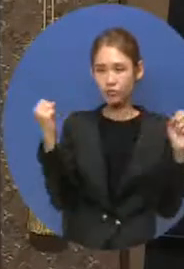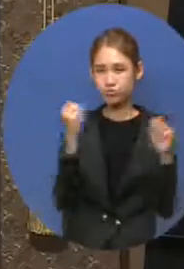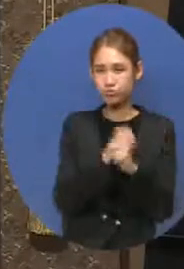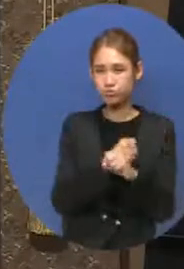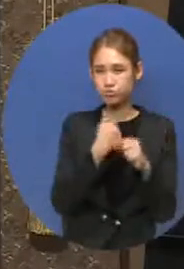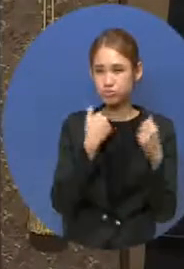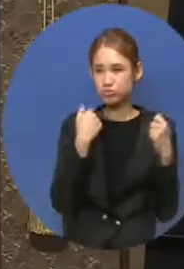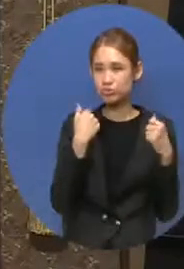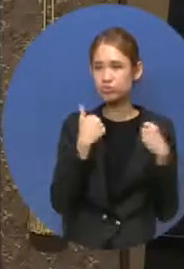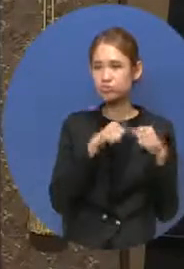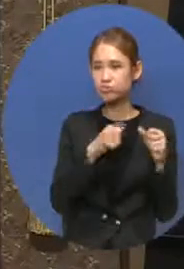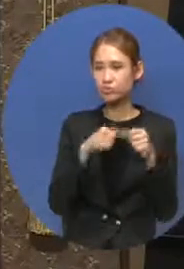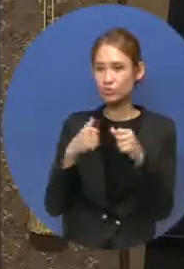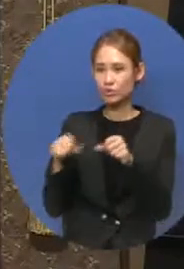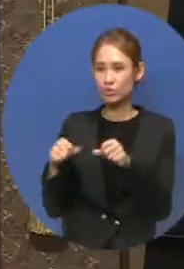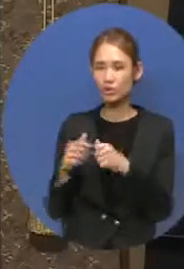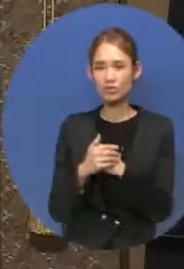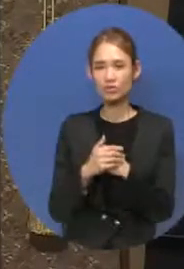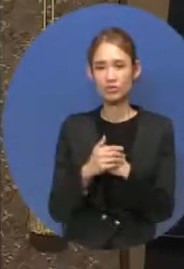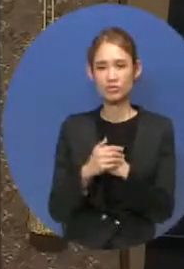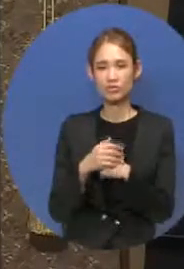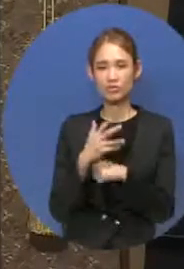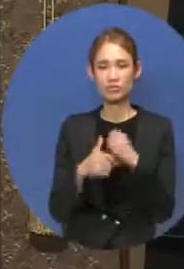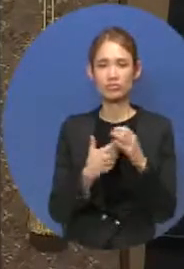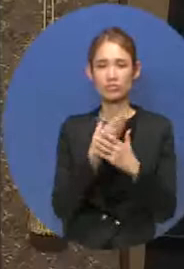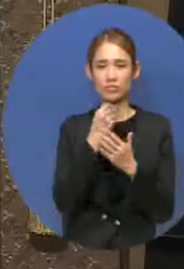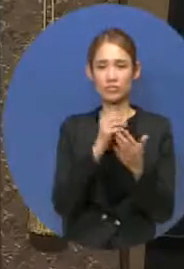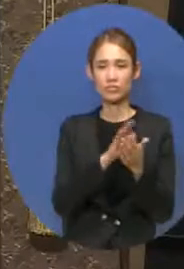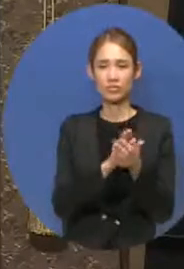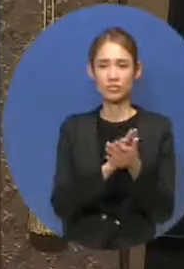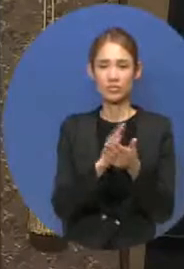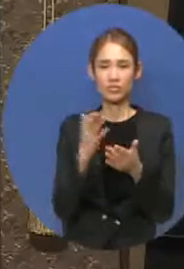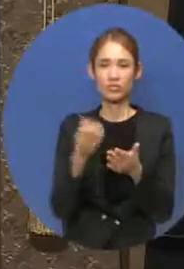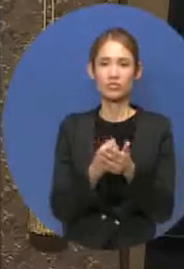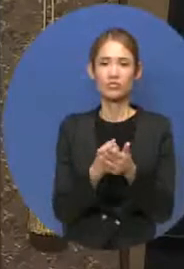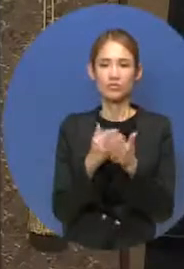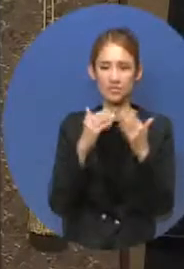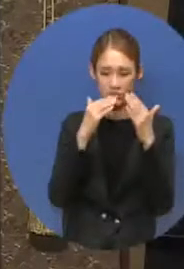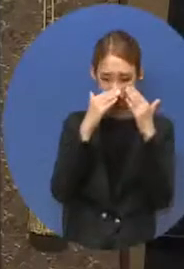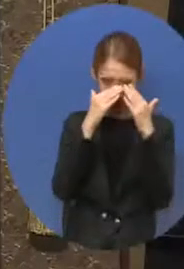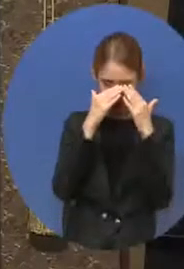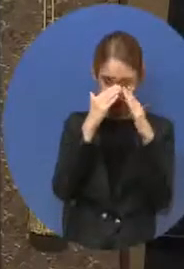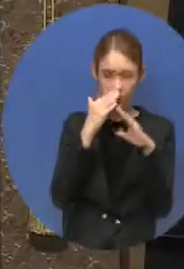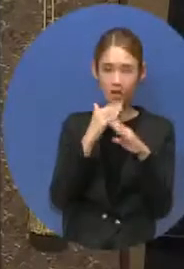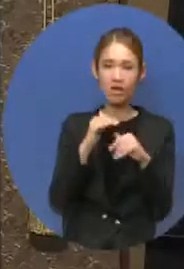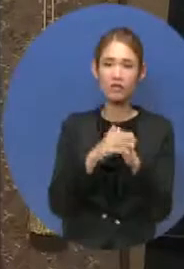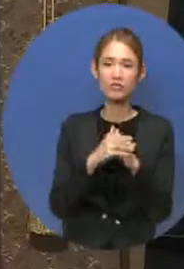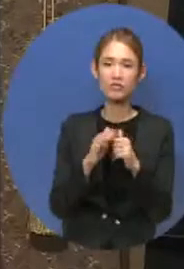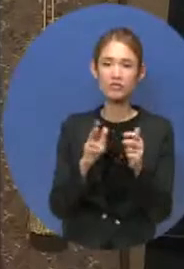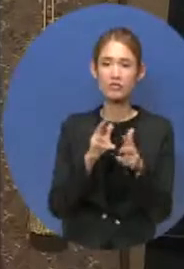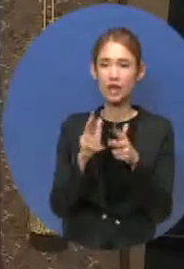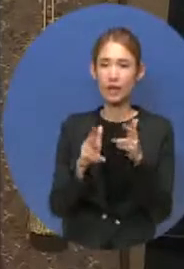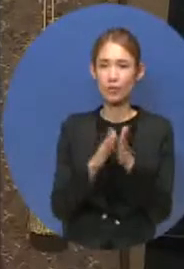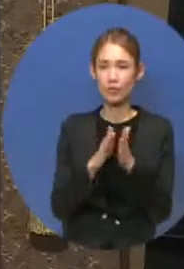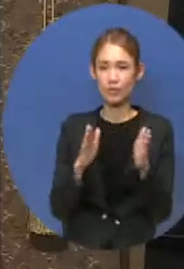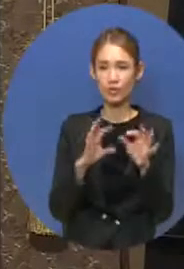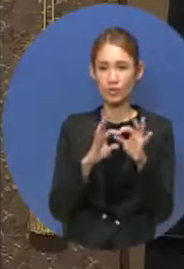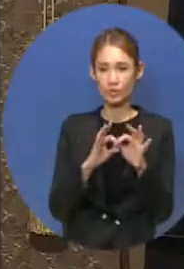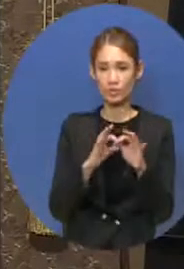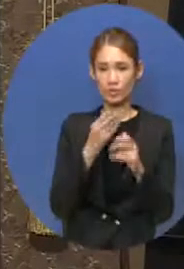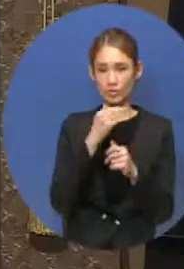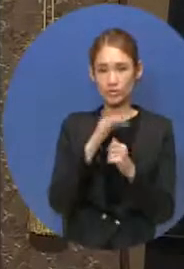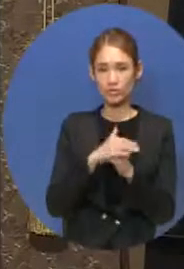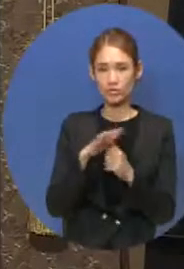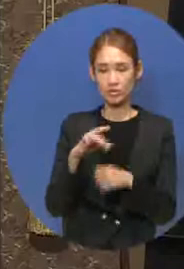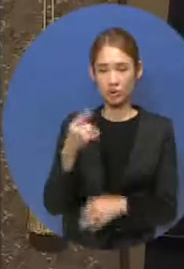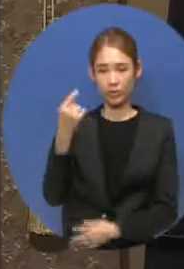분이셨어요. 그러니까 8년 동안 복지 서비스를 받지 못하고 대게에만 계시다가 네. 이 사업을 하면서 저희 복지관이 이제